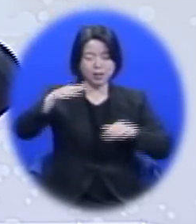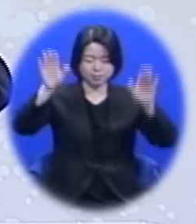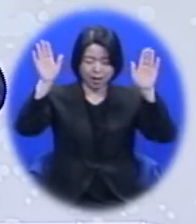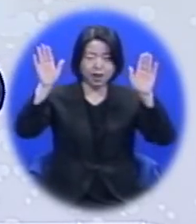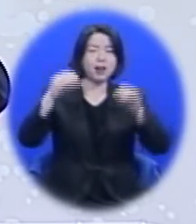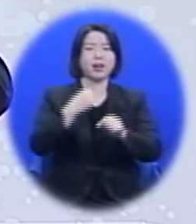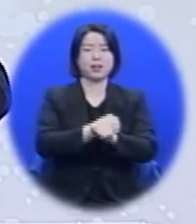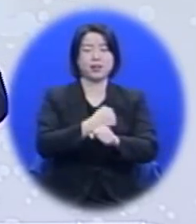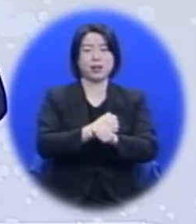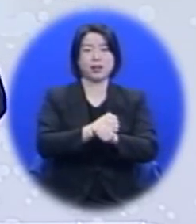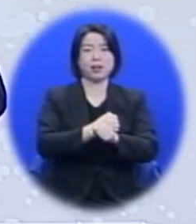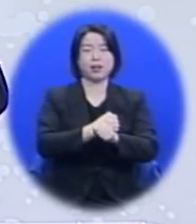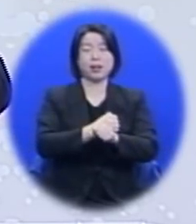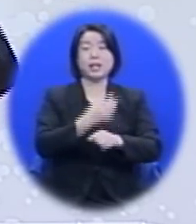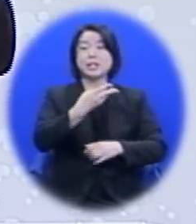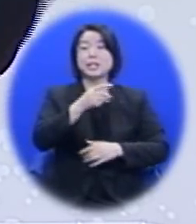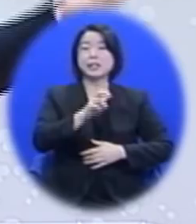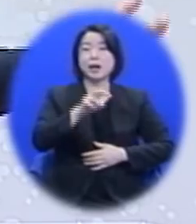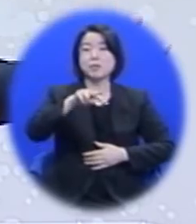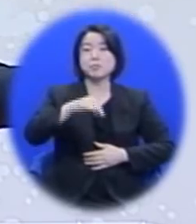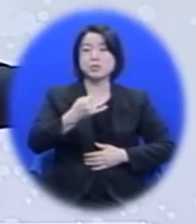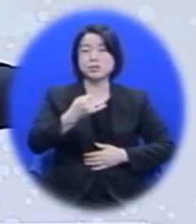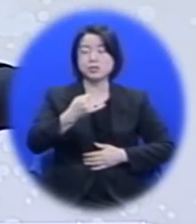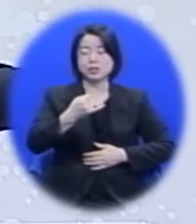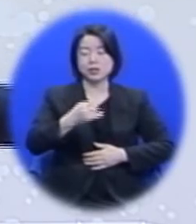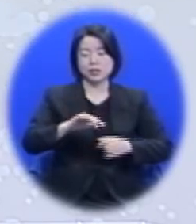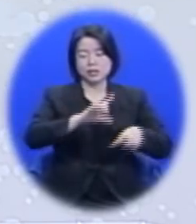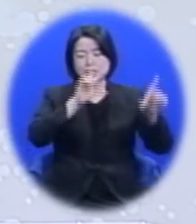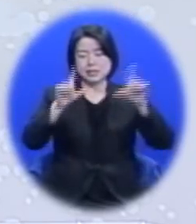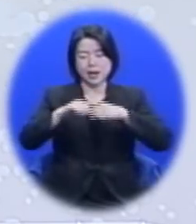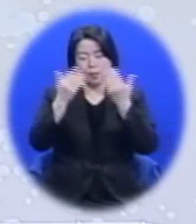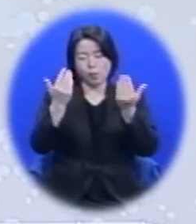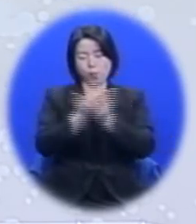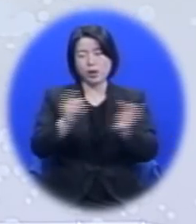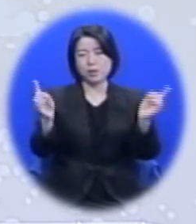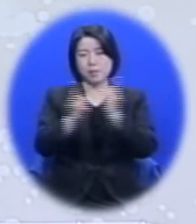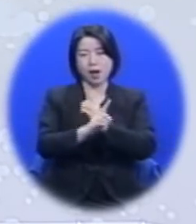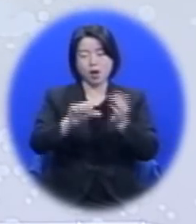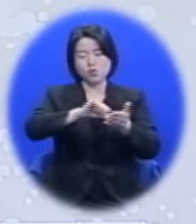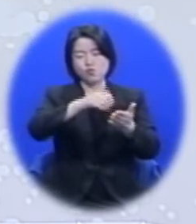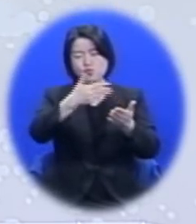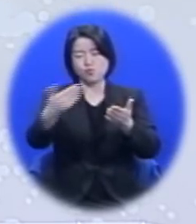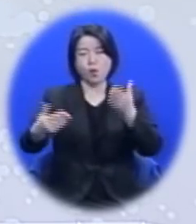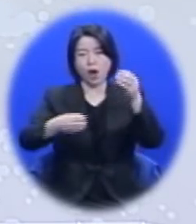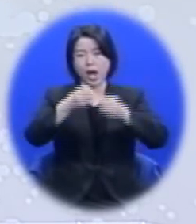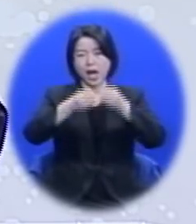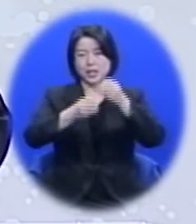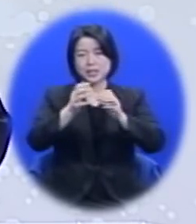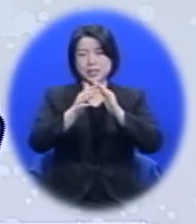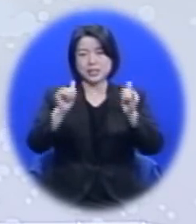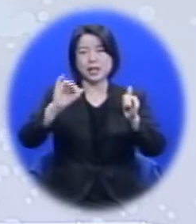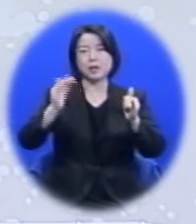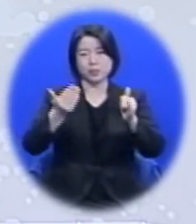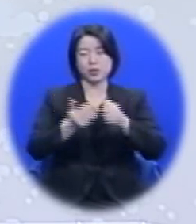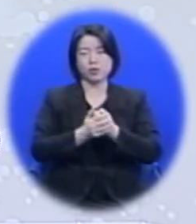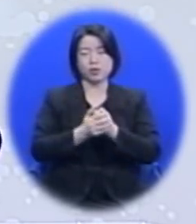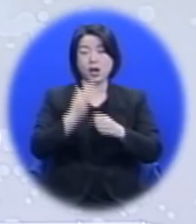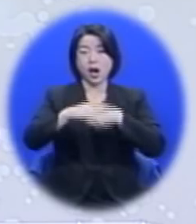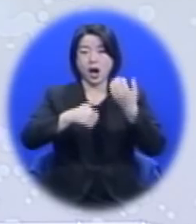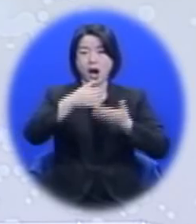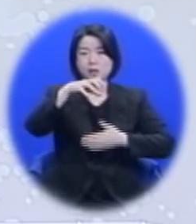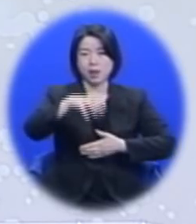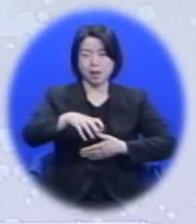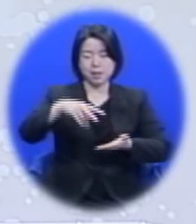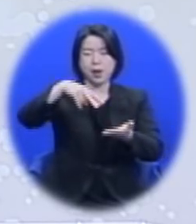그리고 이 프랜시스 톰슨의 삶이 확 바뀌어버립니다. 그는 유명한 시인이 됩니다. 그가 하나님 앞에